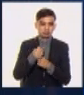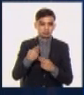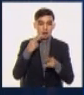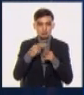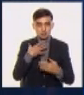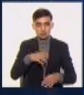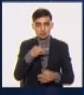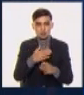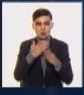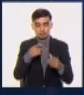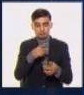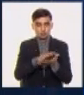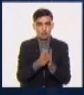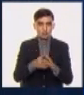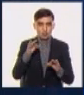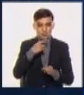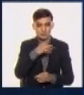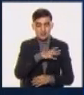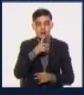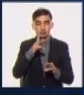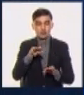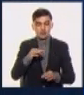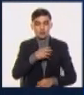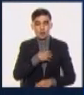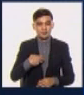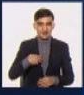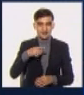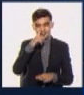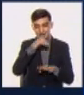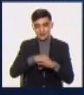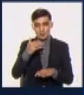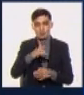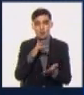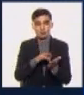это больше похоже на заговор. Однако комиссия во главе с акимом города,